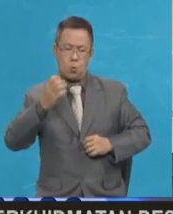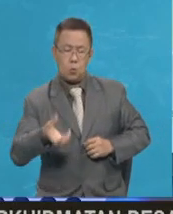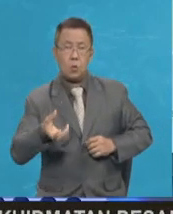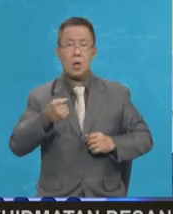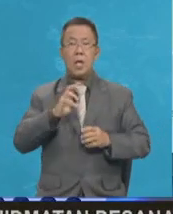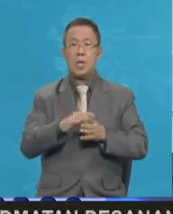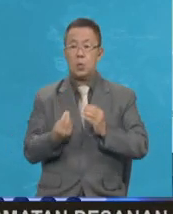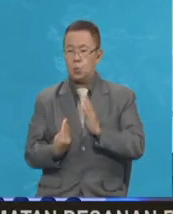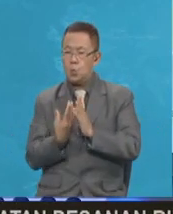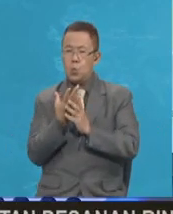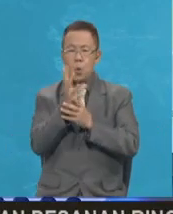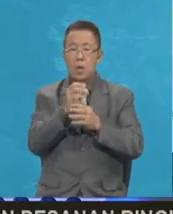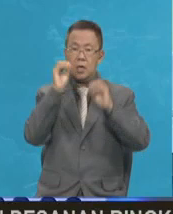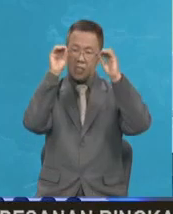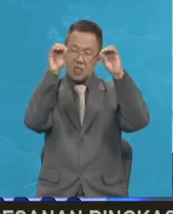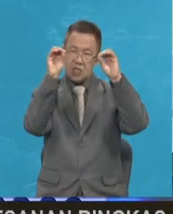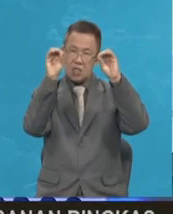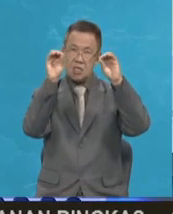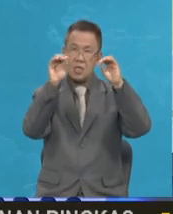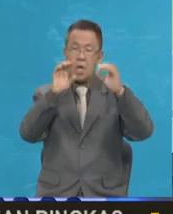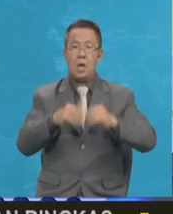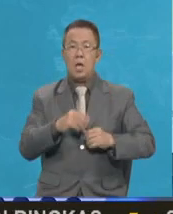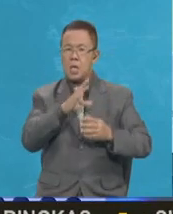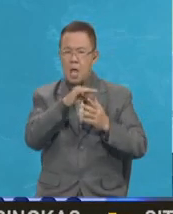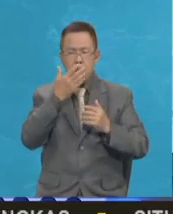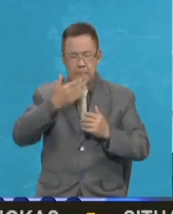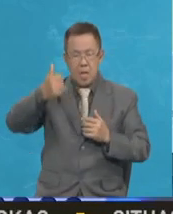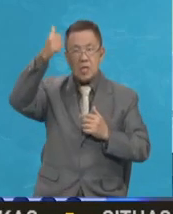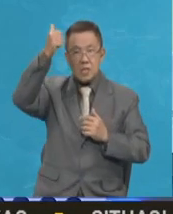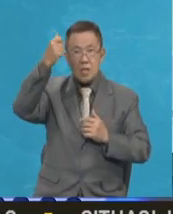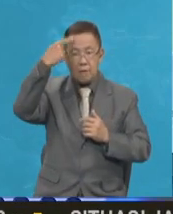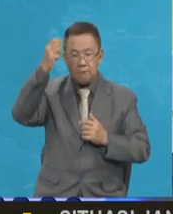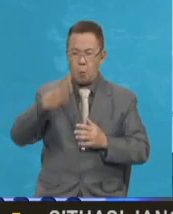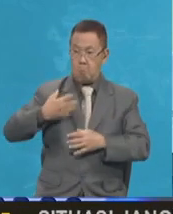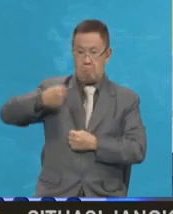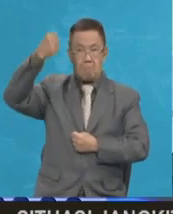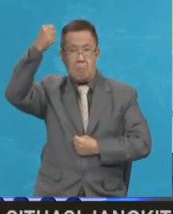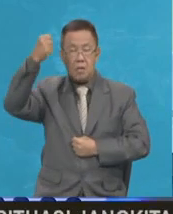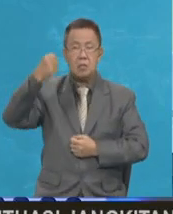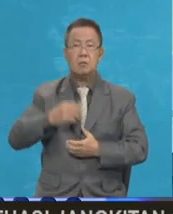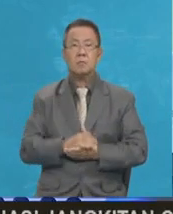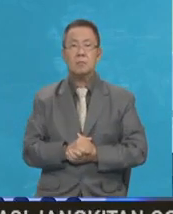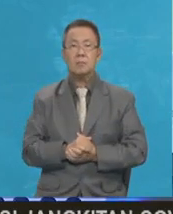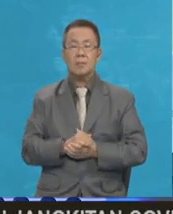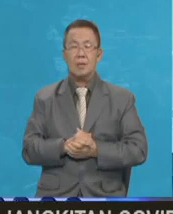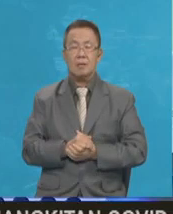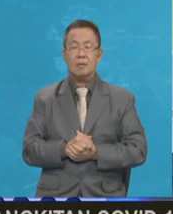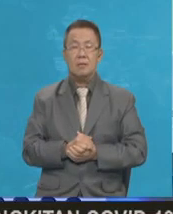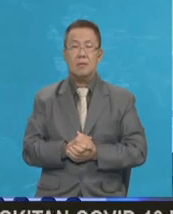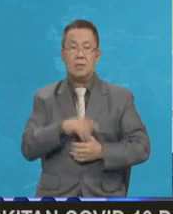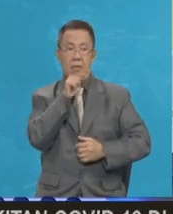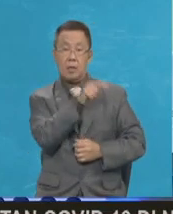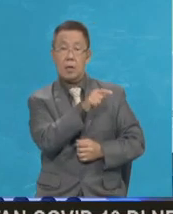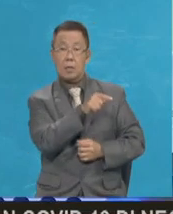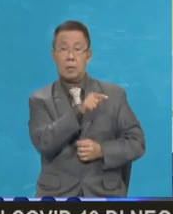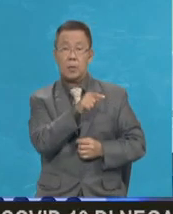dalam menghasilkan pengajaran dan pembelajaran yang berkesan bagi kecemerlangan belajar perkara